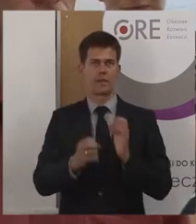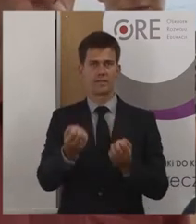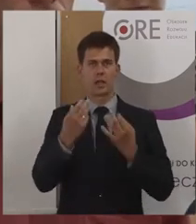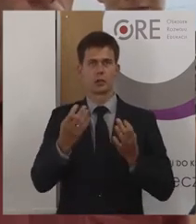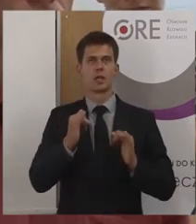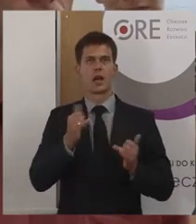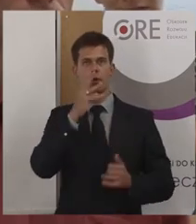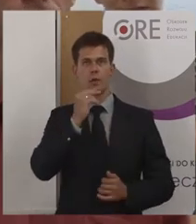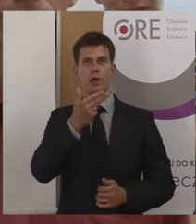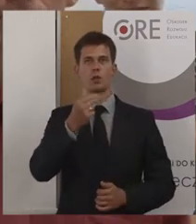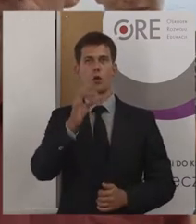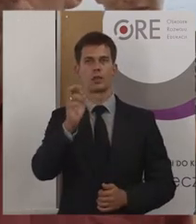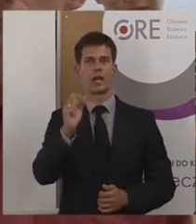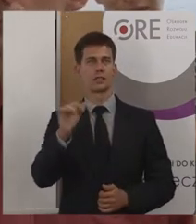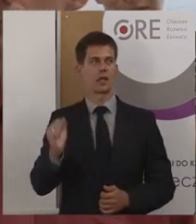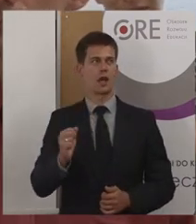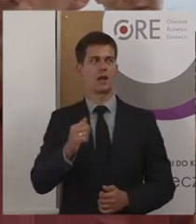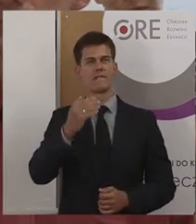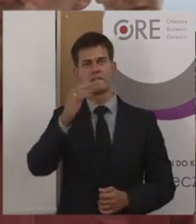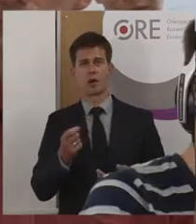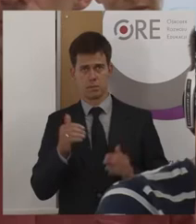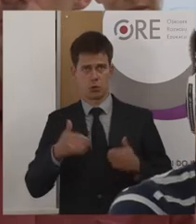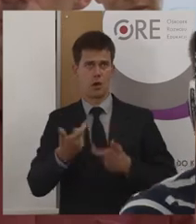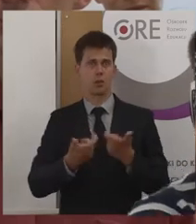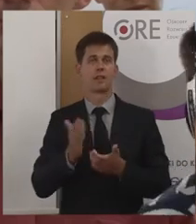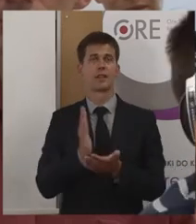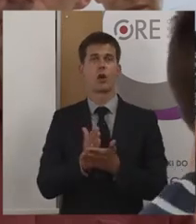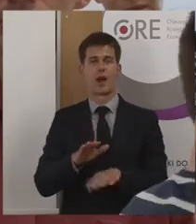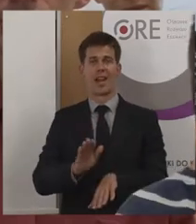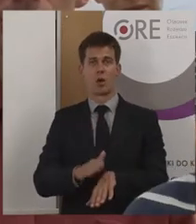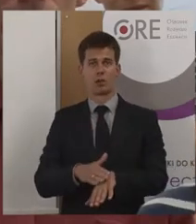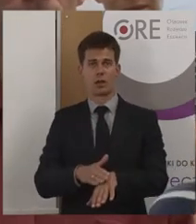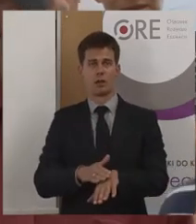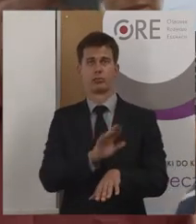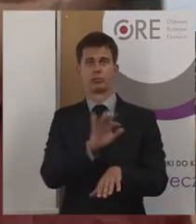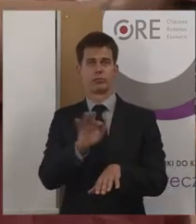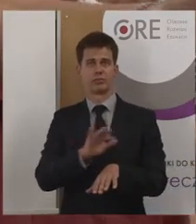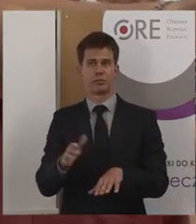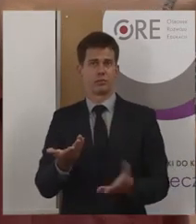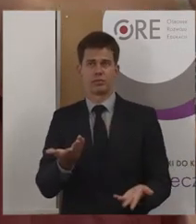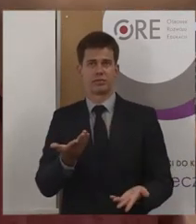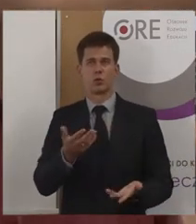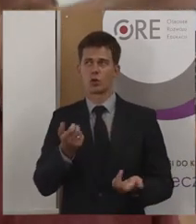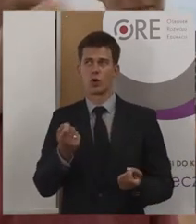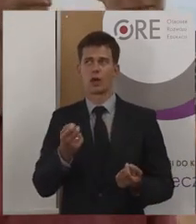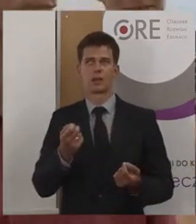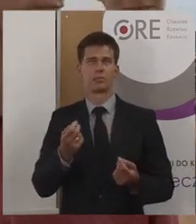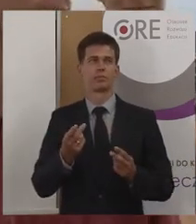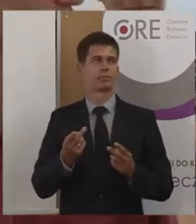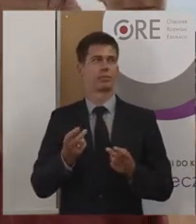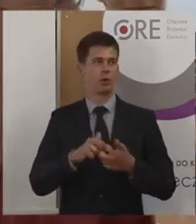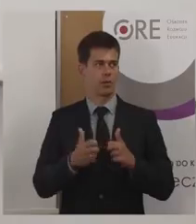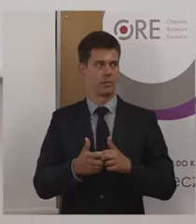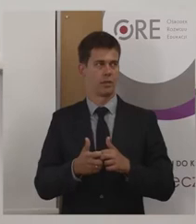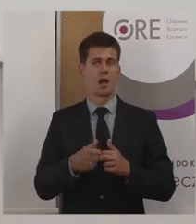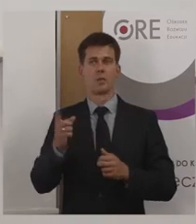chodzi o notację brajlowską matematyczną, fizyczną i chemiczną. Napisanie konwertera nie przekracza możliwości przeciętnego informatyka. To